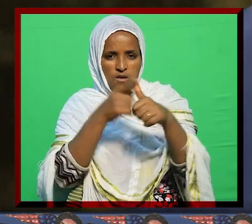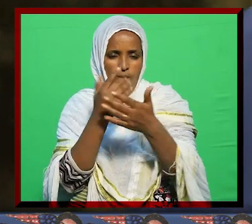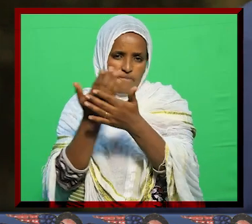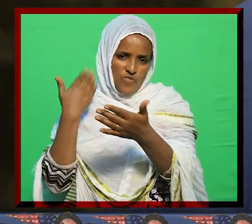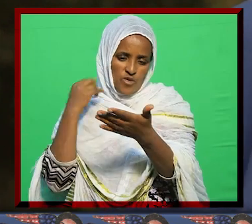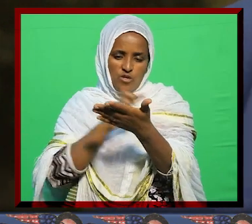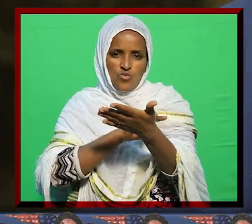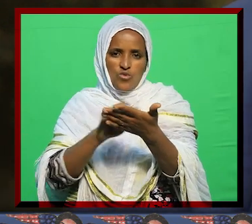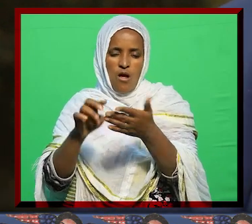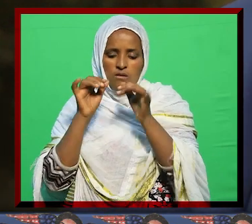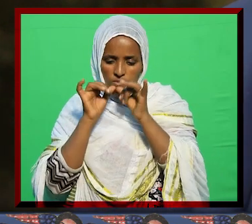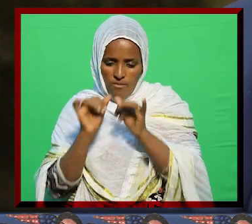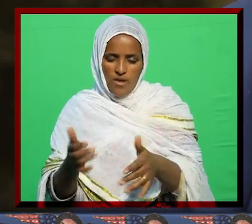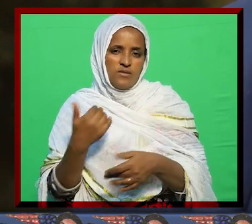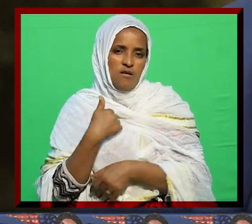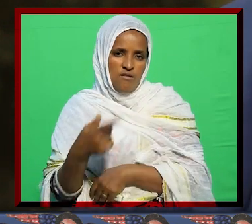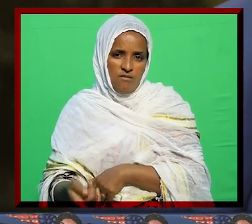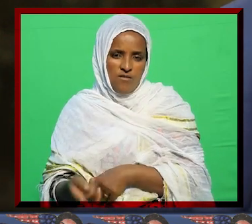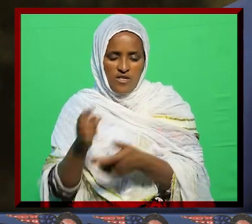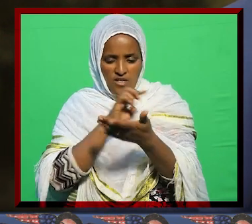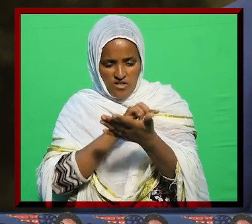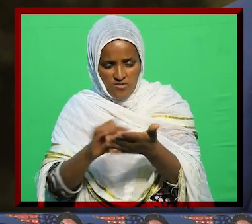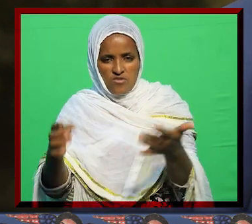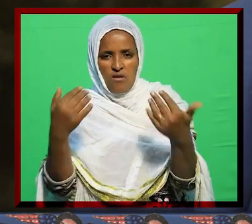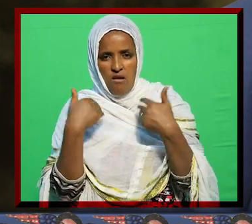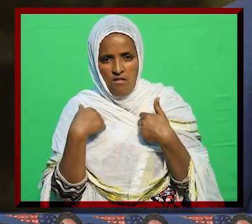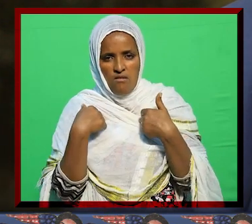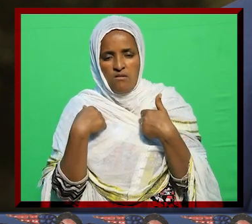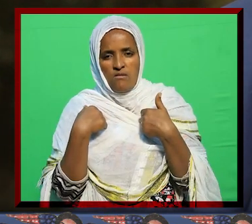አንደኛ ያለፉት ቅዱሳን ባርከዋት ቀድሰዋት